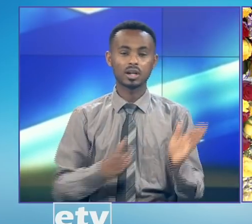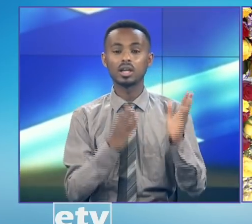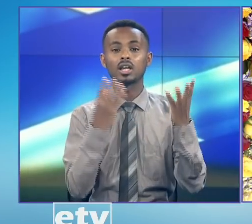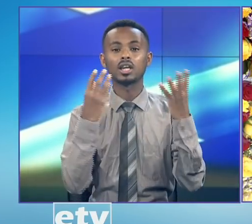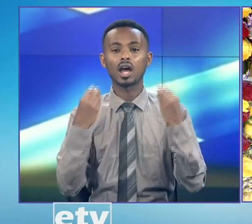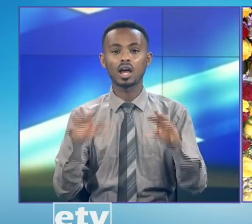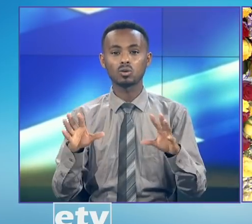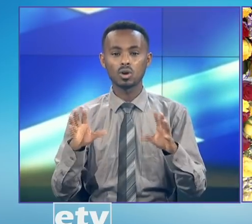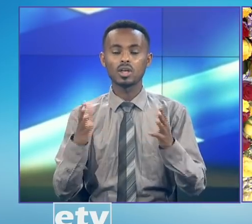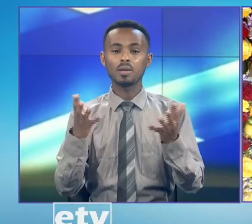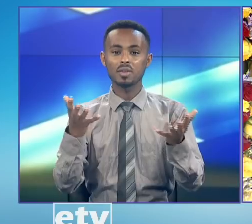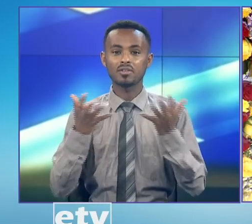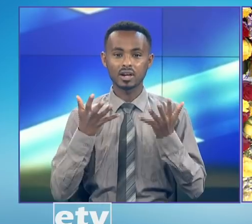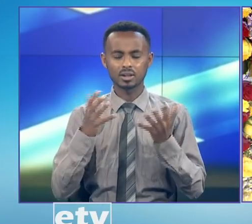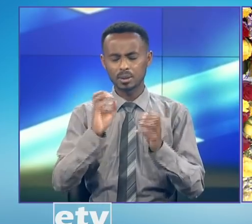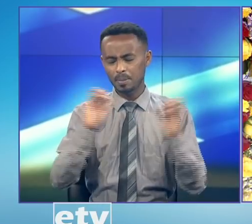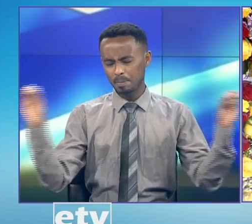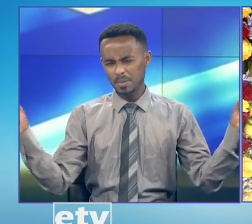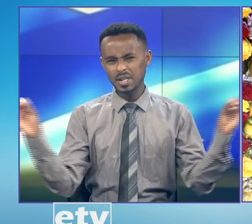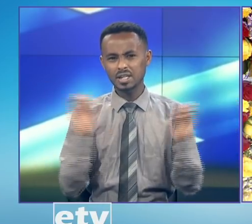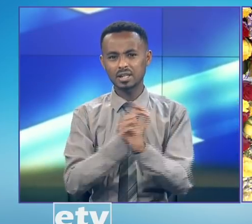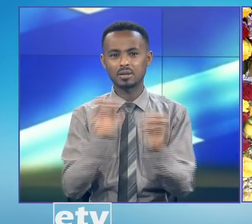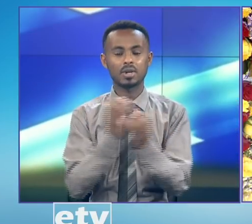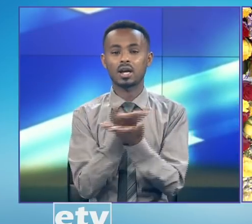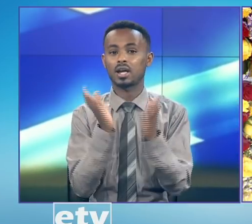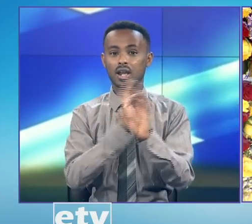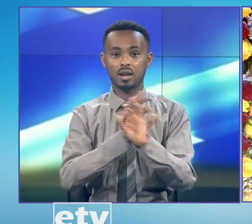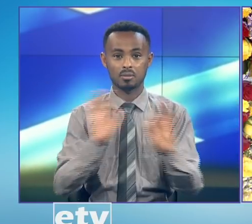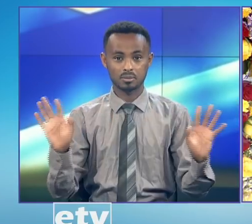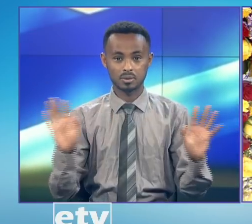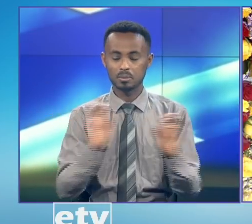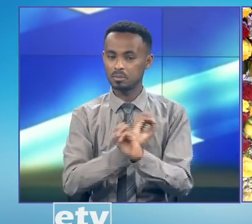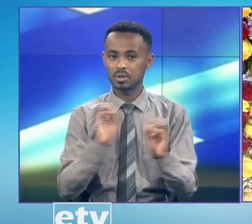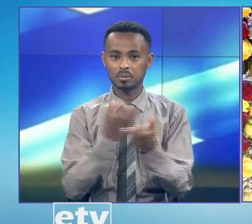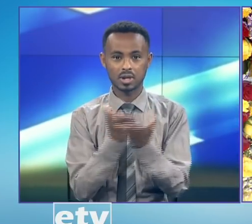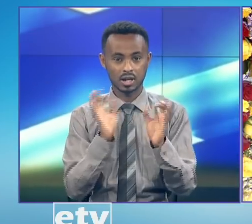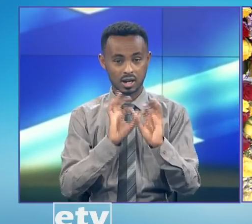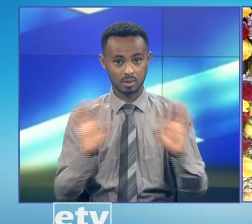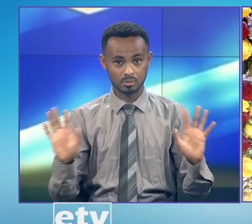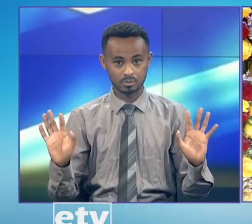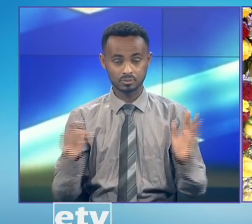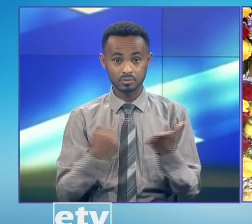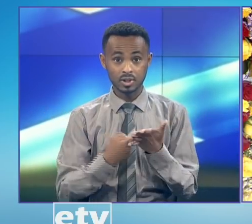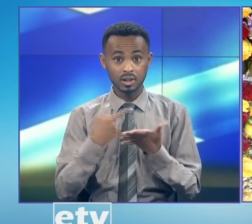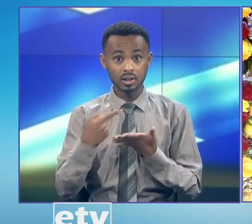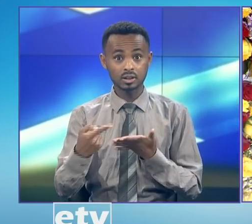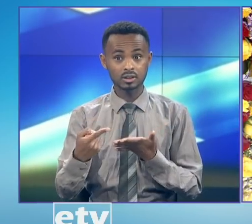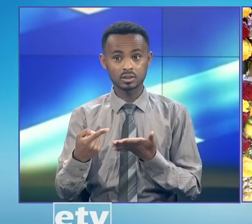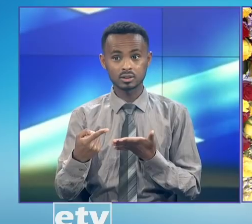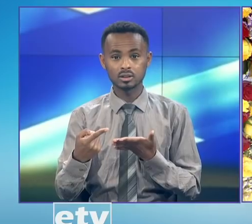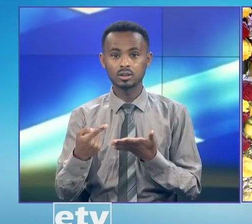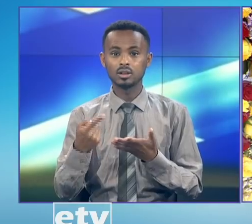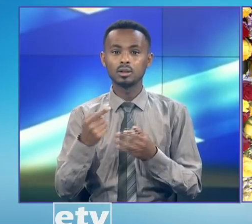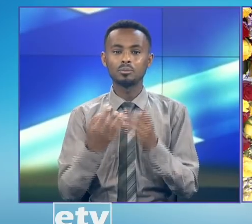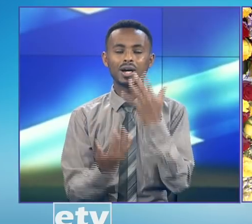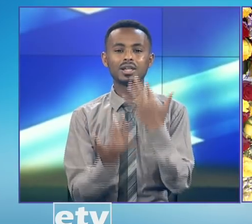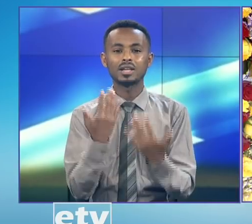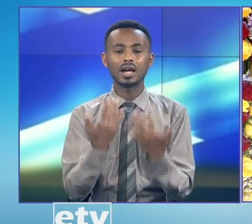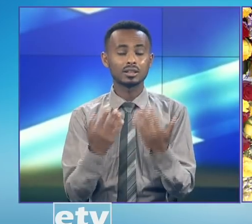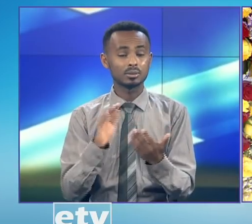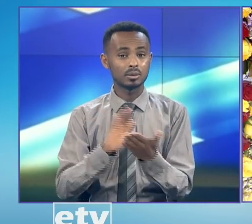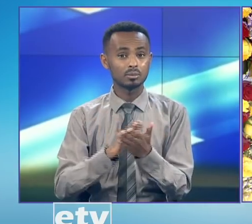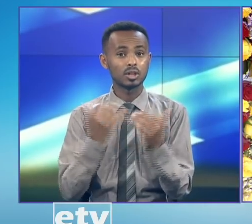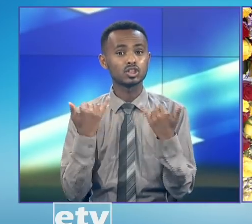እንዲያጡ የሚፈቅድ ምንም ነገር የለም። ምንም ይህ በህሳት